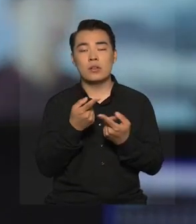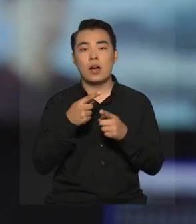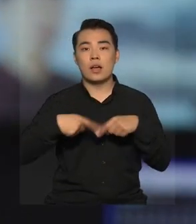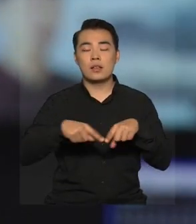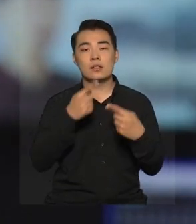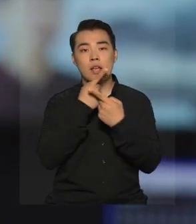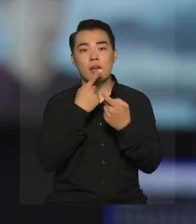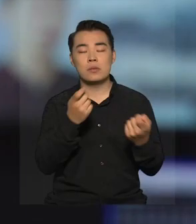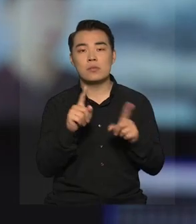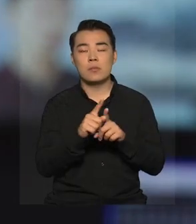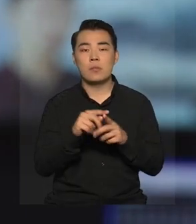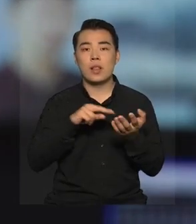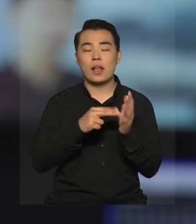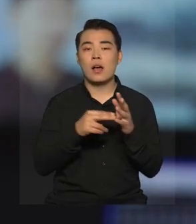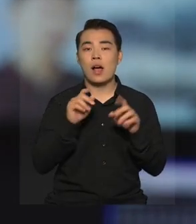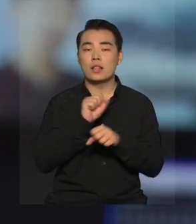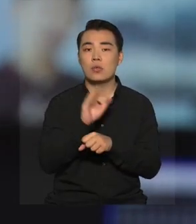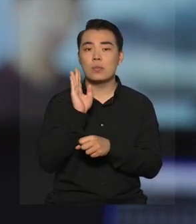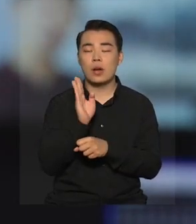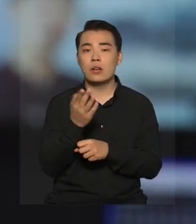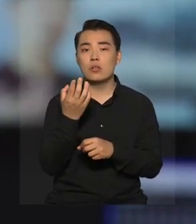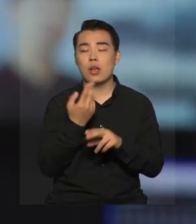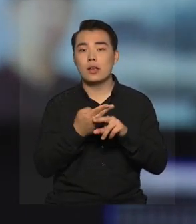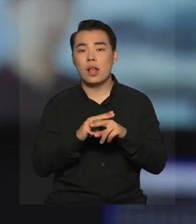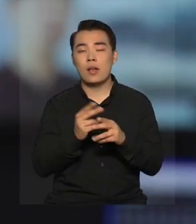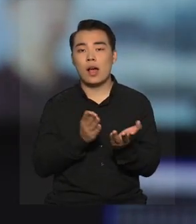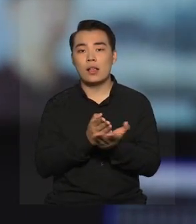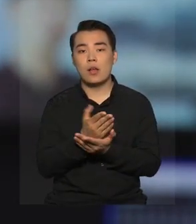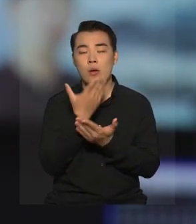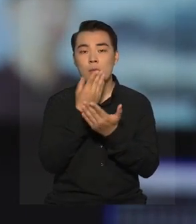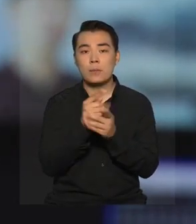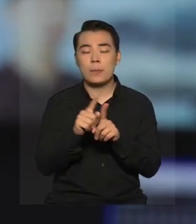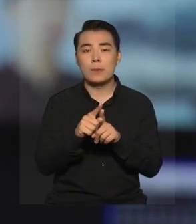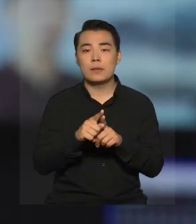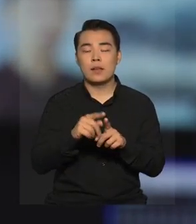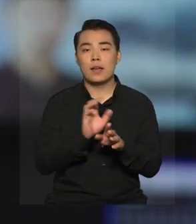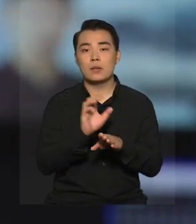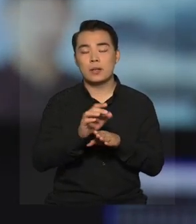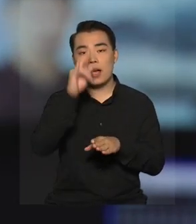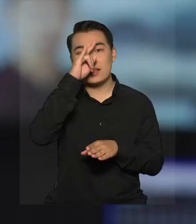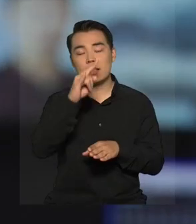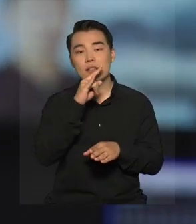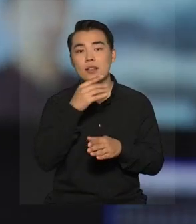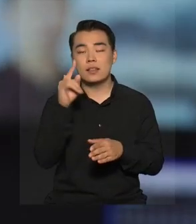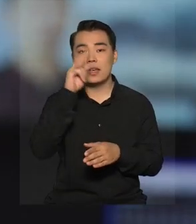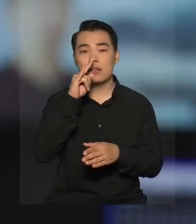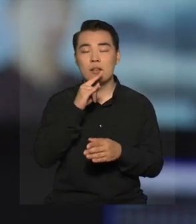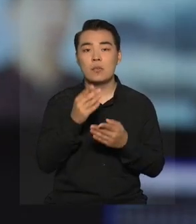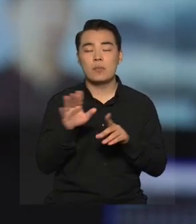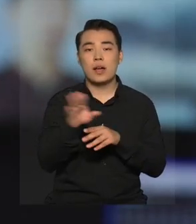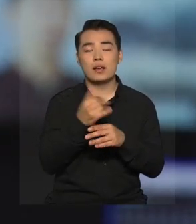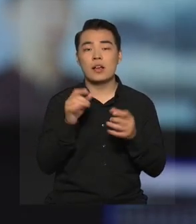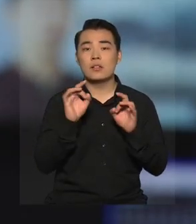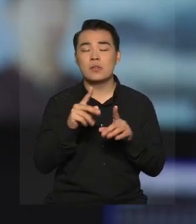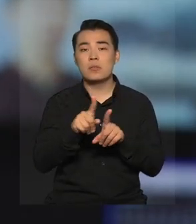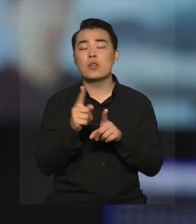что терминал на плановой остановке. Напомню, это основной транзитный маршрут для экспорта казахстанской нефти. Более подробно о